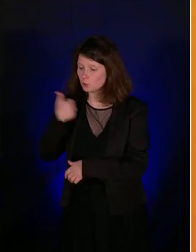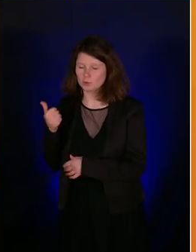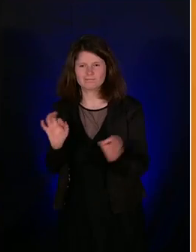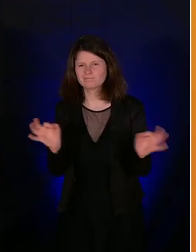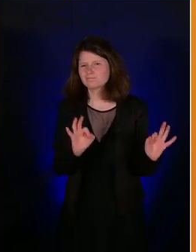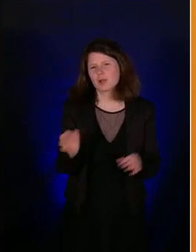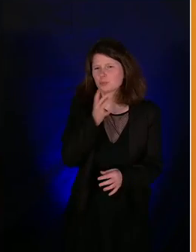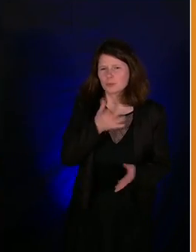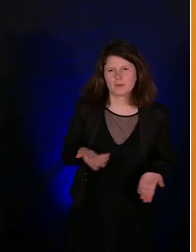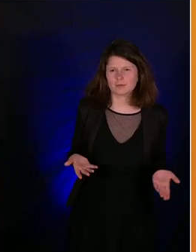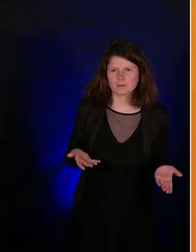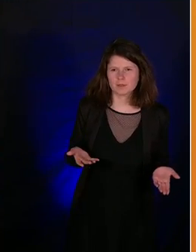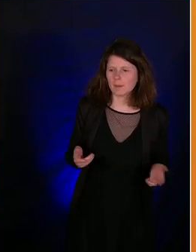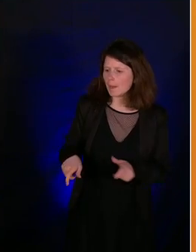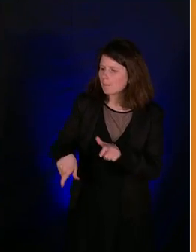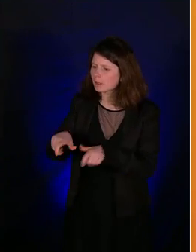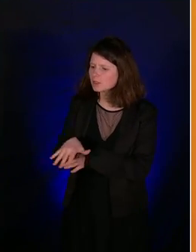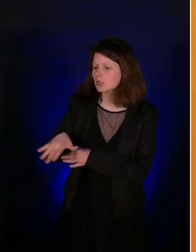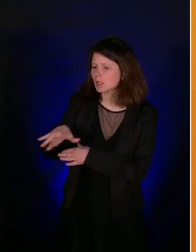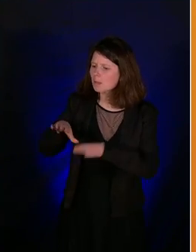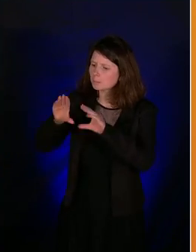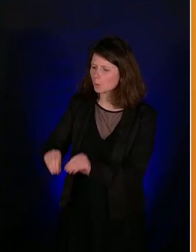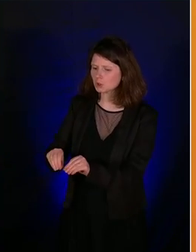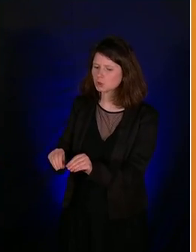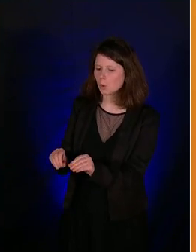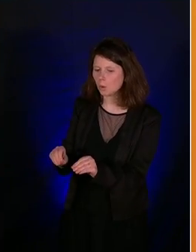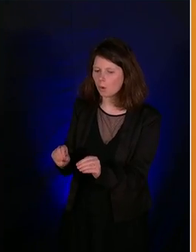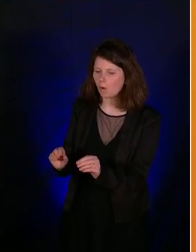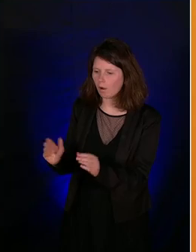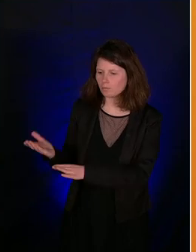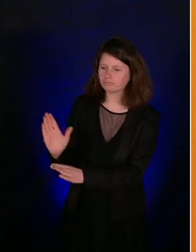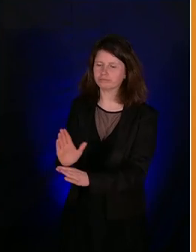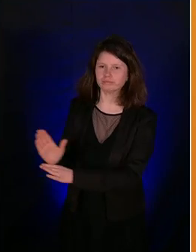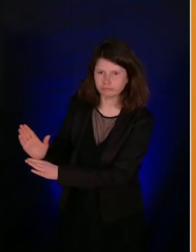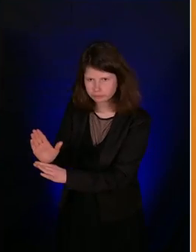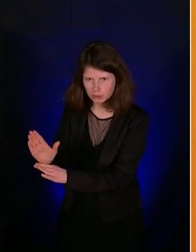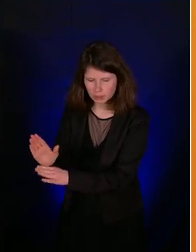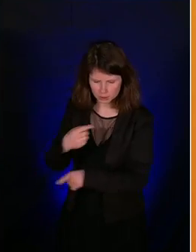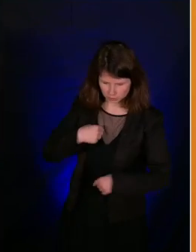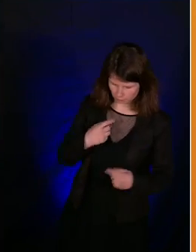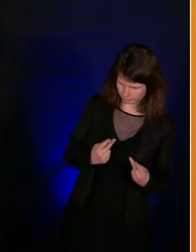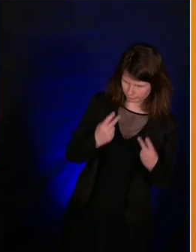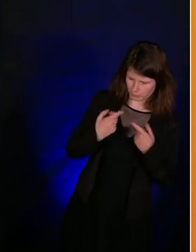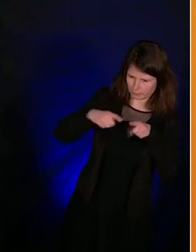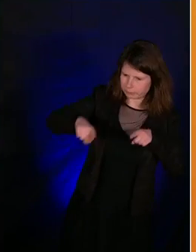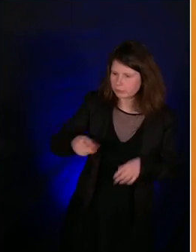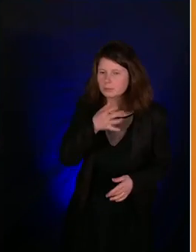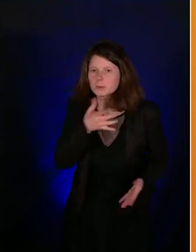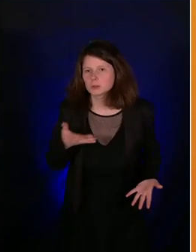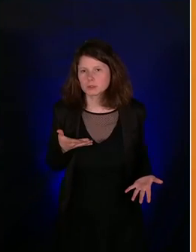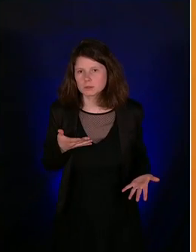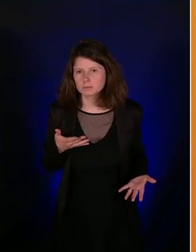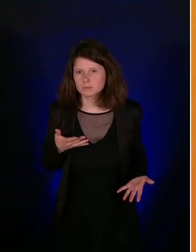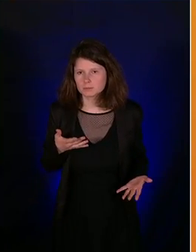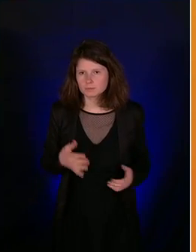des prises de position qui sont à l'encontre de nos orientations et surtout dans l'intérêt des travailleurs